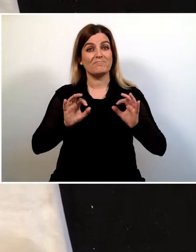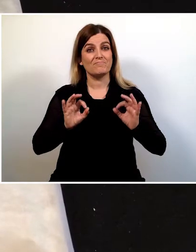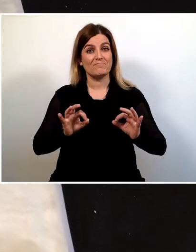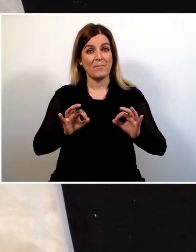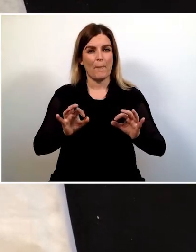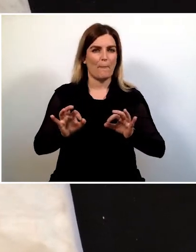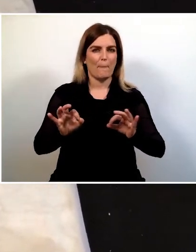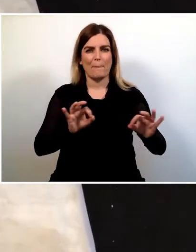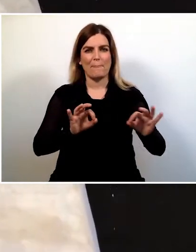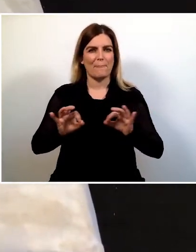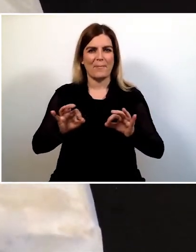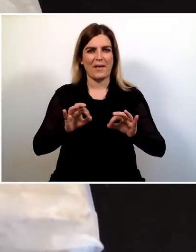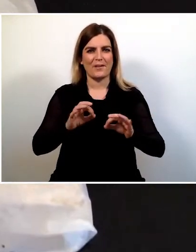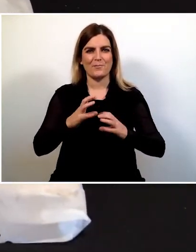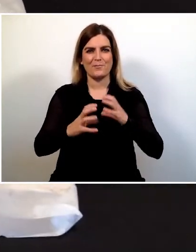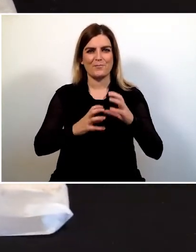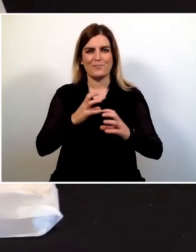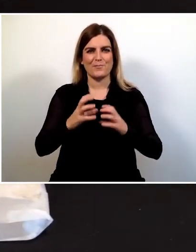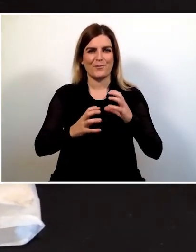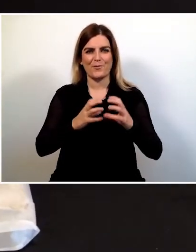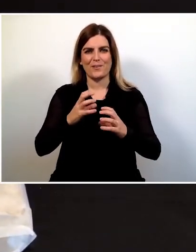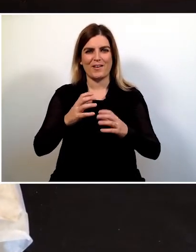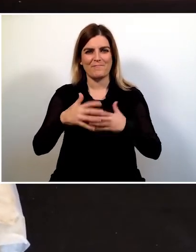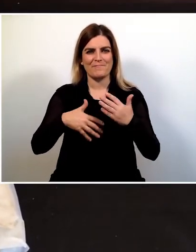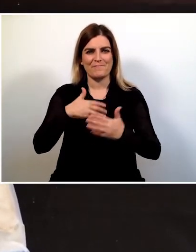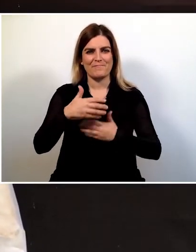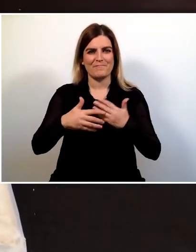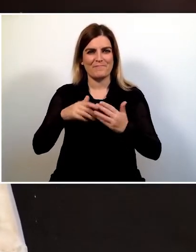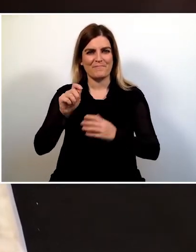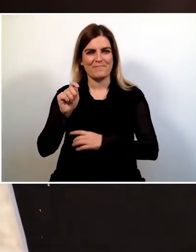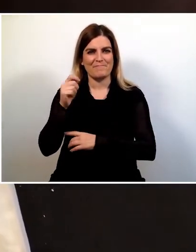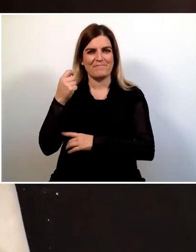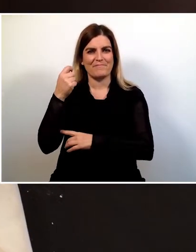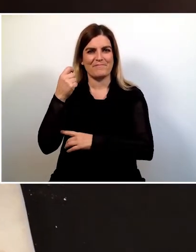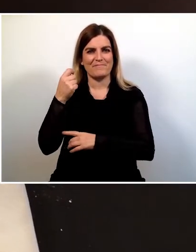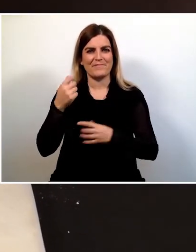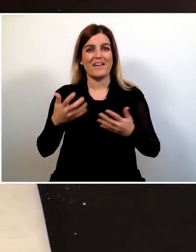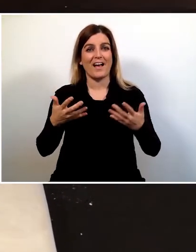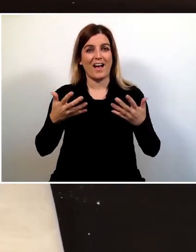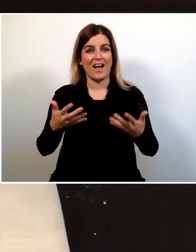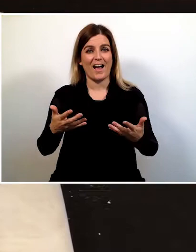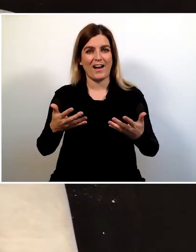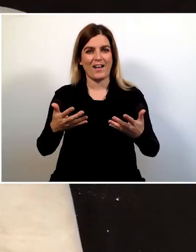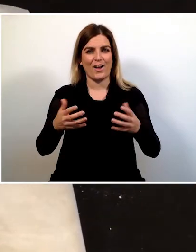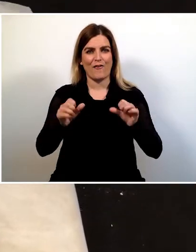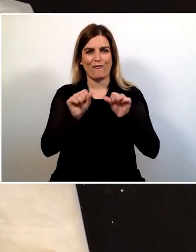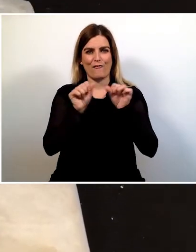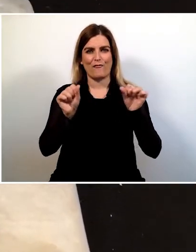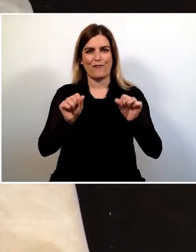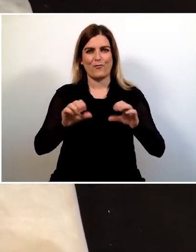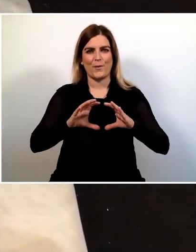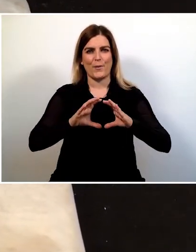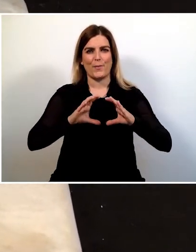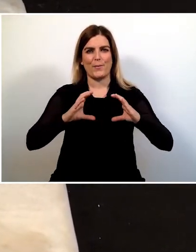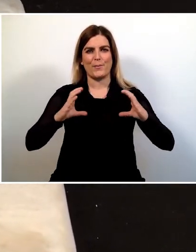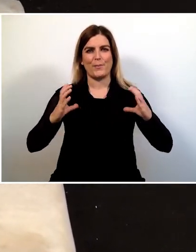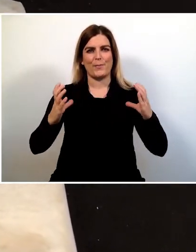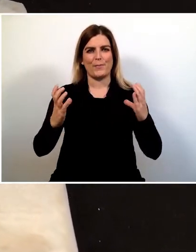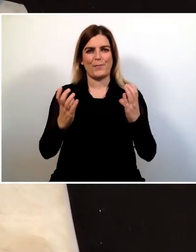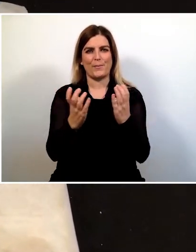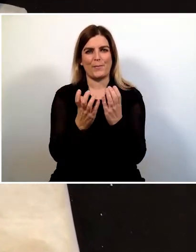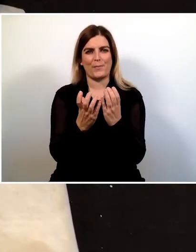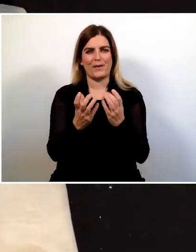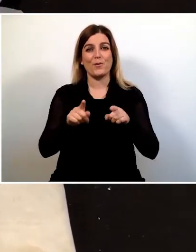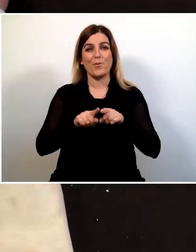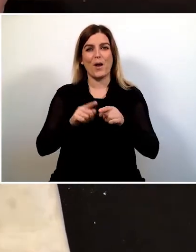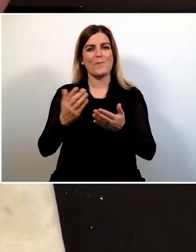Vinga, doncs, ja hem aconseguit a fer la barreja amb les olives, d'acord? Li donem la forma rodona de pa de